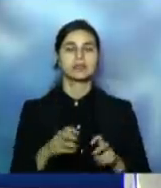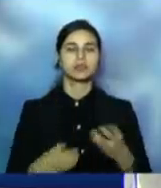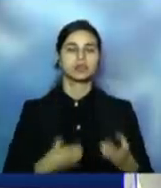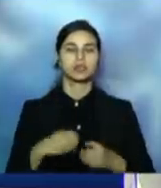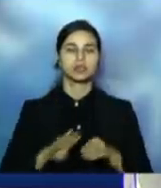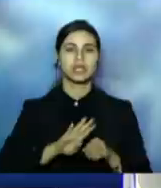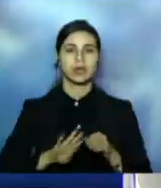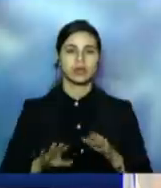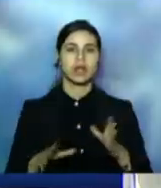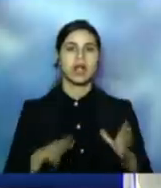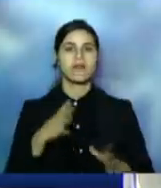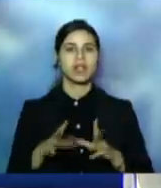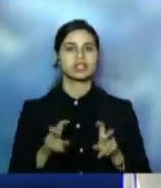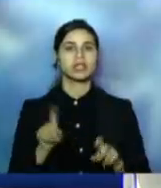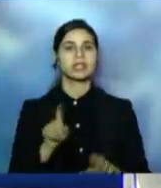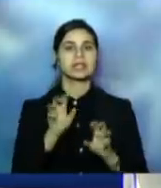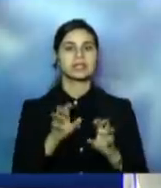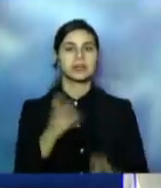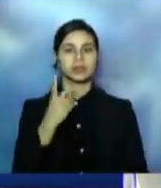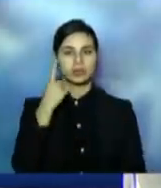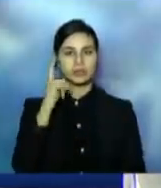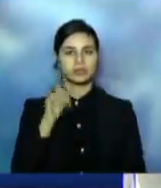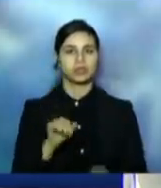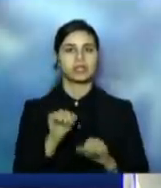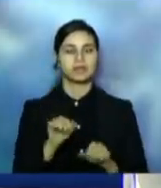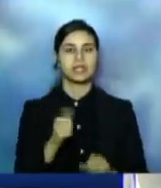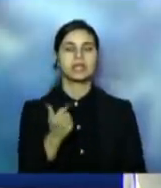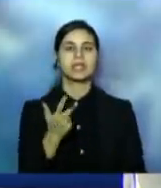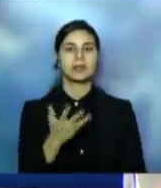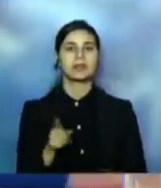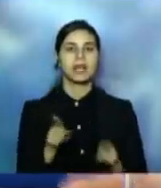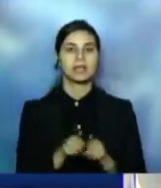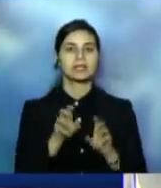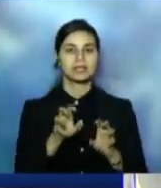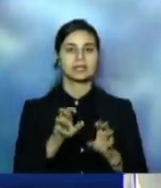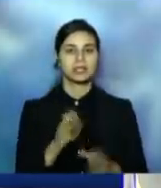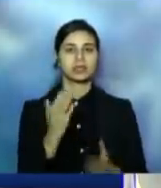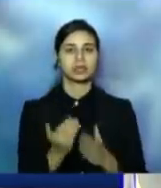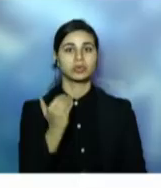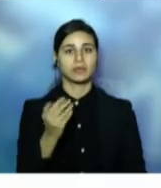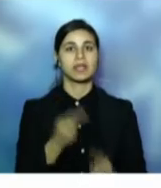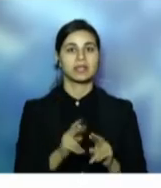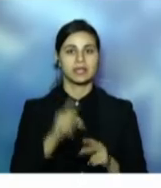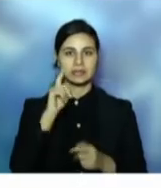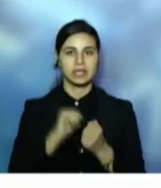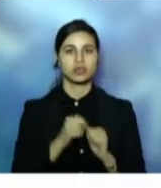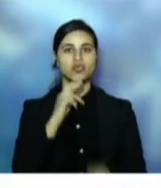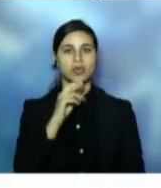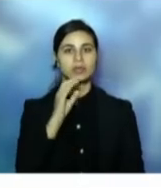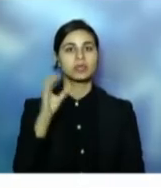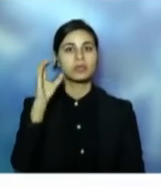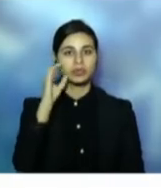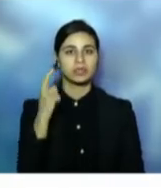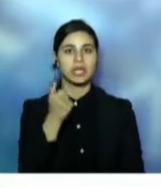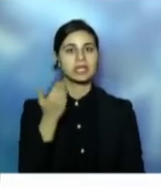უსაფრთხოდ გავარჯიშებისთვის რა წესები უნდა დავიცვათ. რამდენიმე ასეთი წესი, თუ თქვენ ეს გახსოვთ და ყურადღებით მოისმინეთ